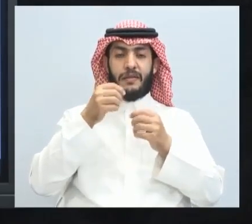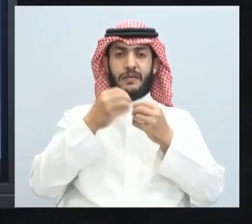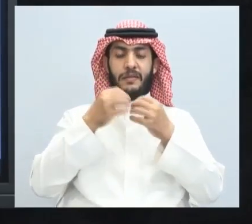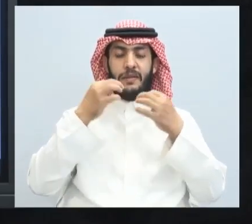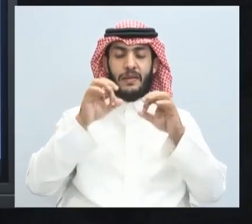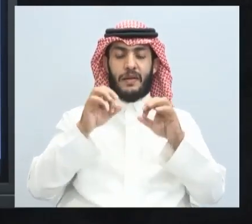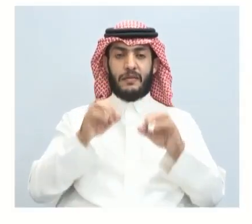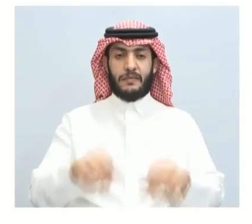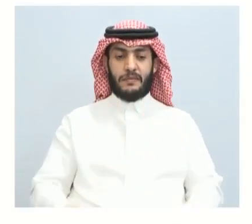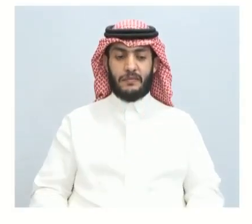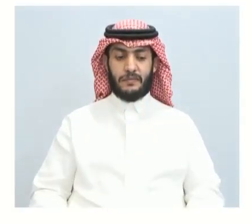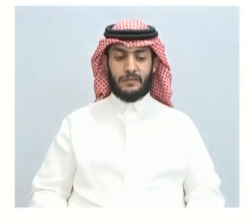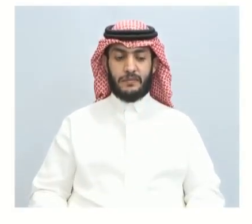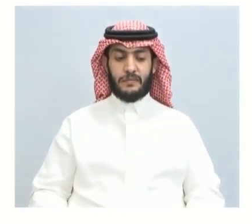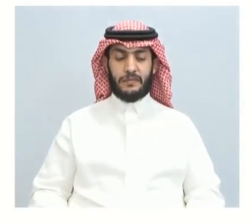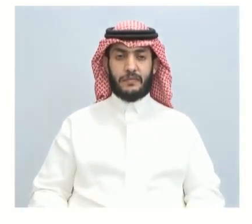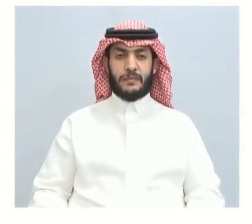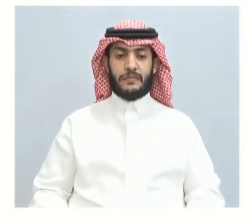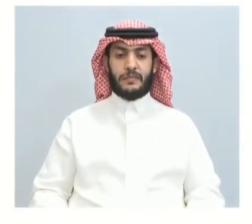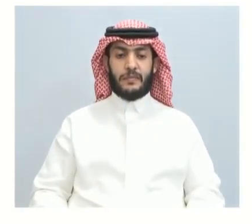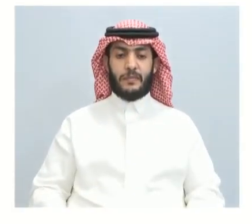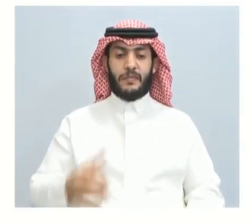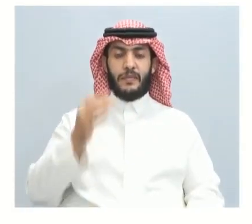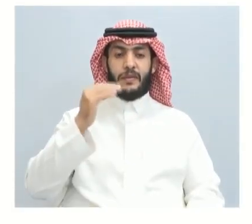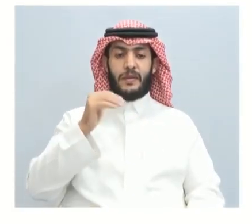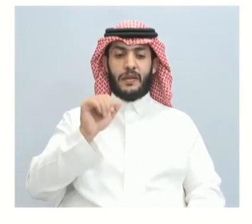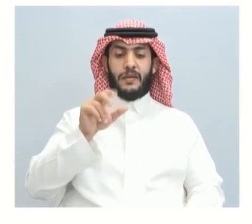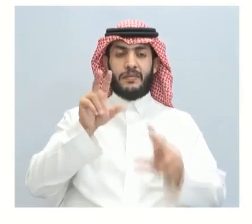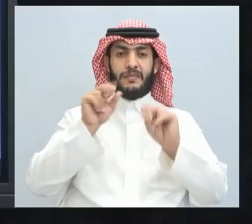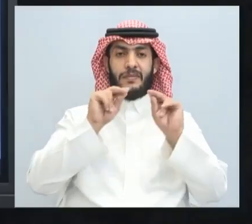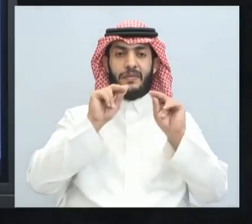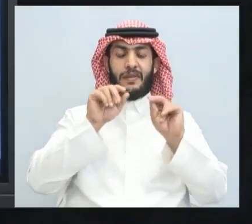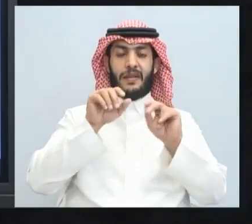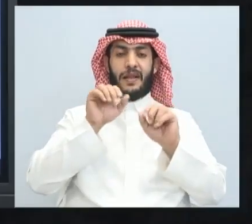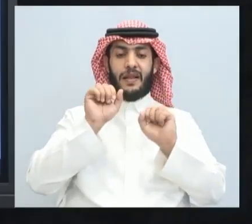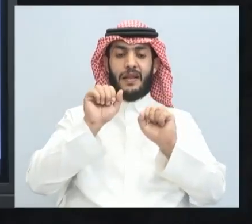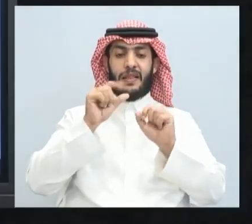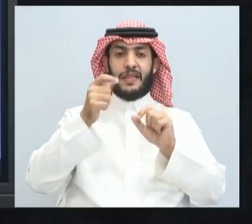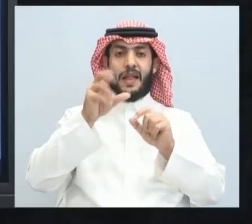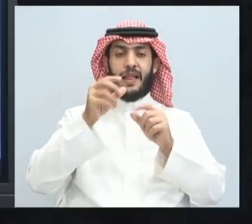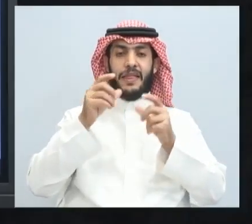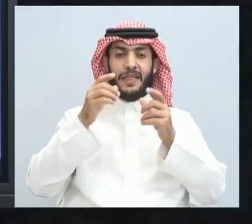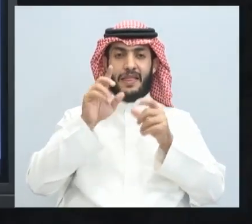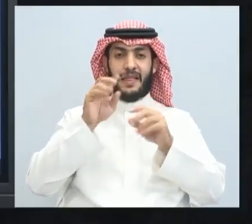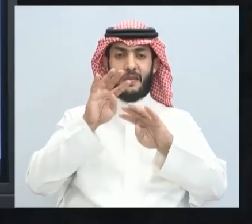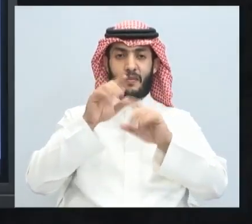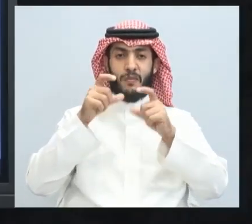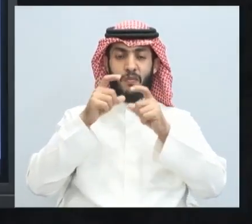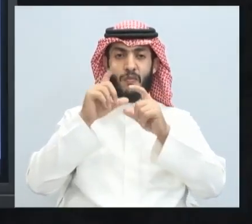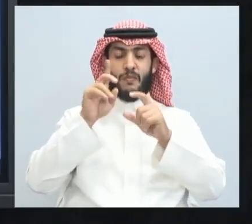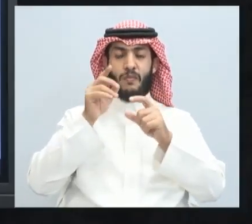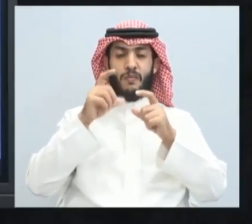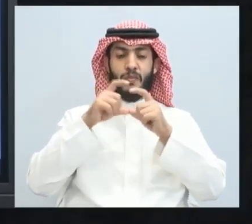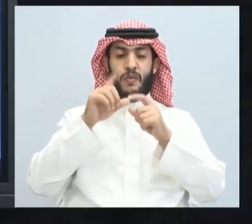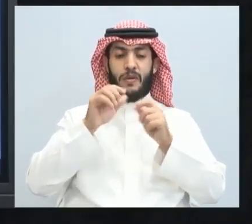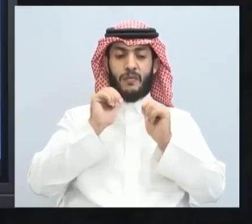يكون لهم نفس الخصائص تقريبا عندنا كذلك دالتين متشابهتين في الخصائص عندنا الداله التربيعيه وداله القيمه